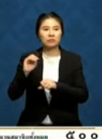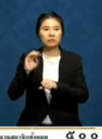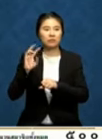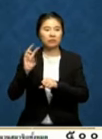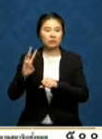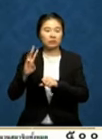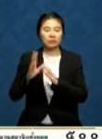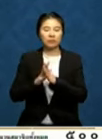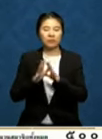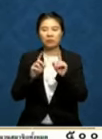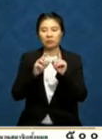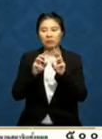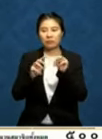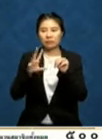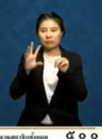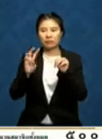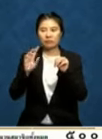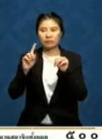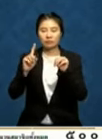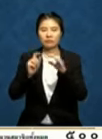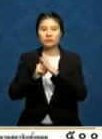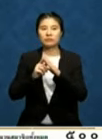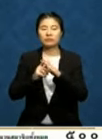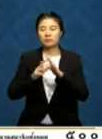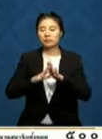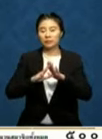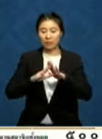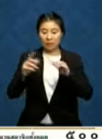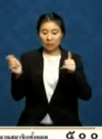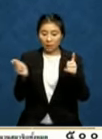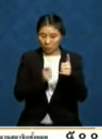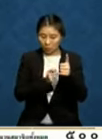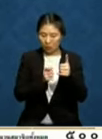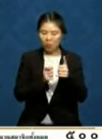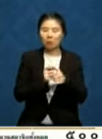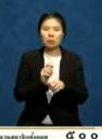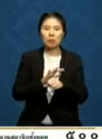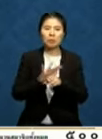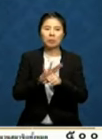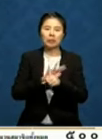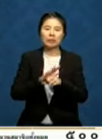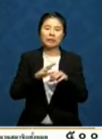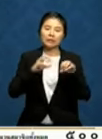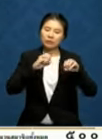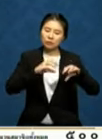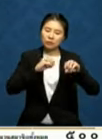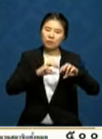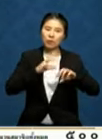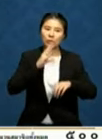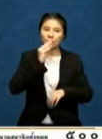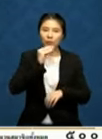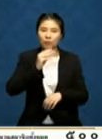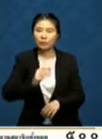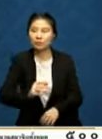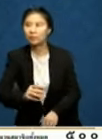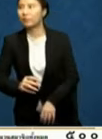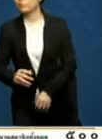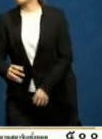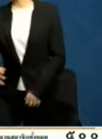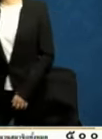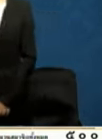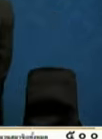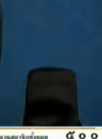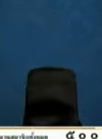2546มาตราที่61ให้ลงโทษได้ตามสมควรเพื่อการอบรมสั่งสอนกฎกระทรวงพัฒนา